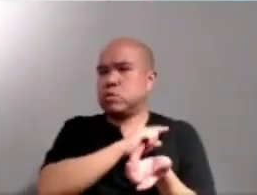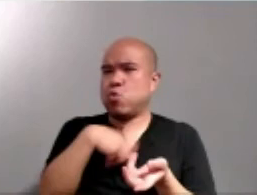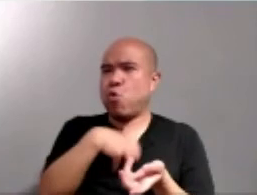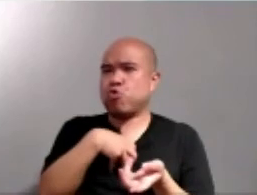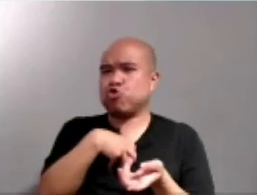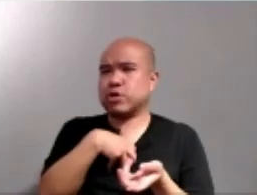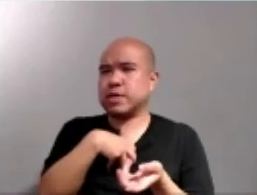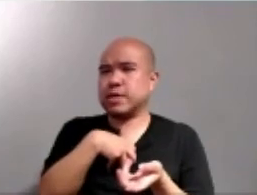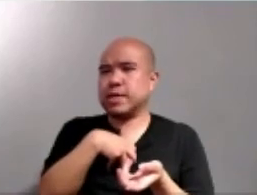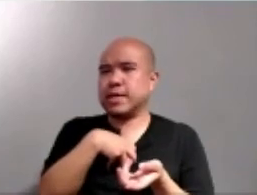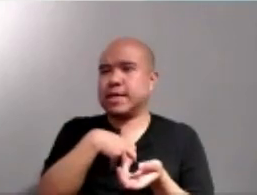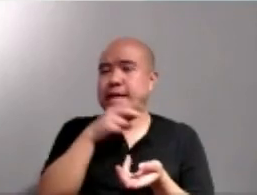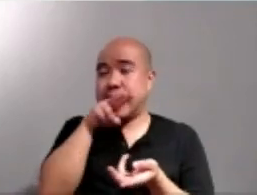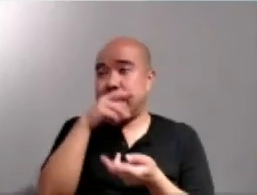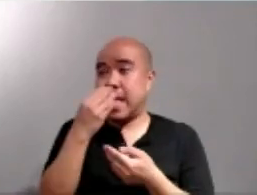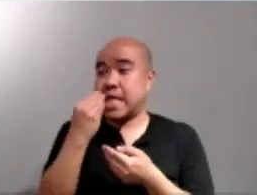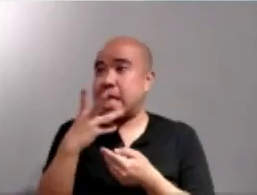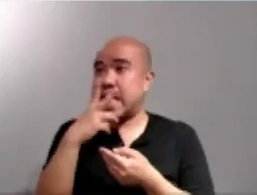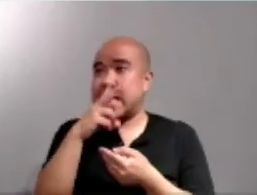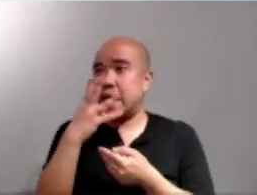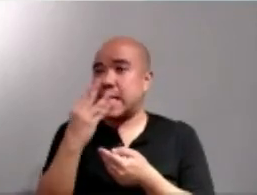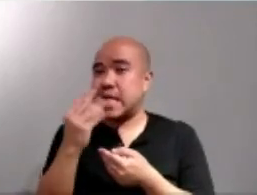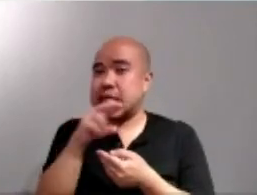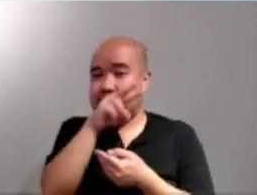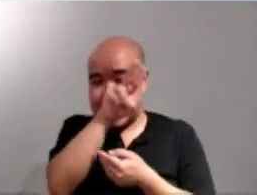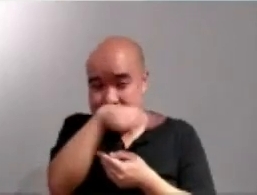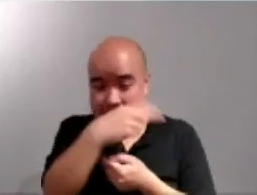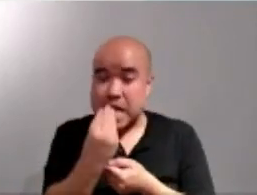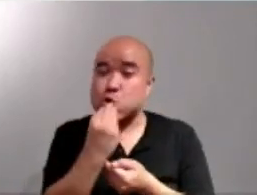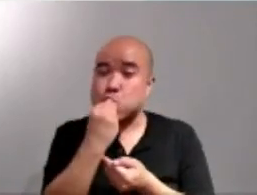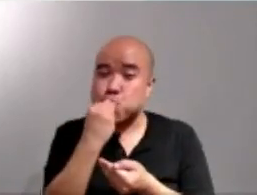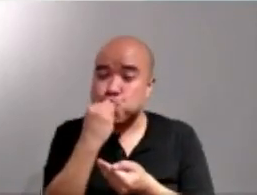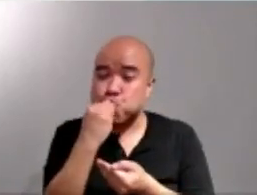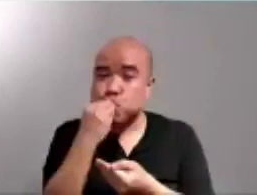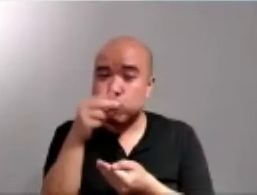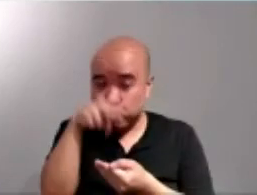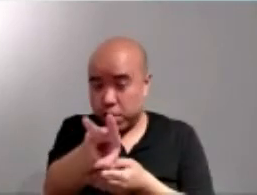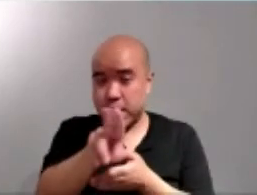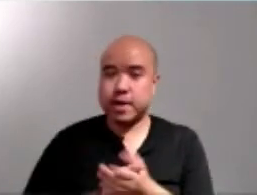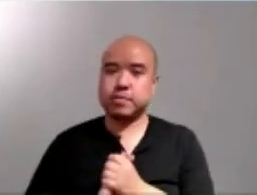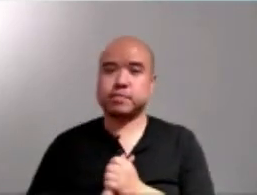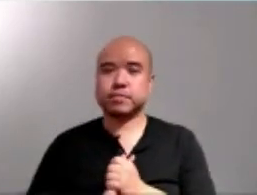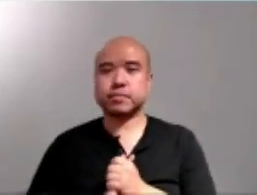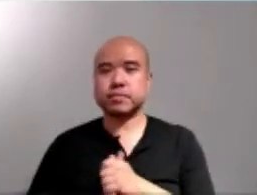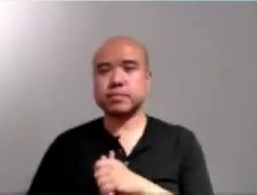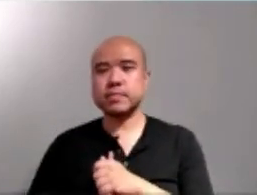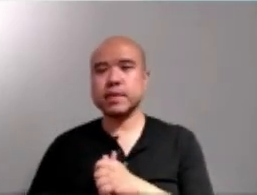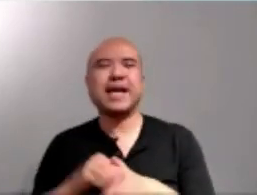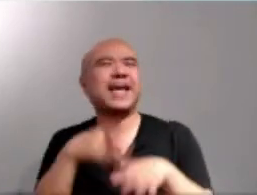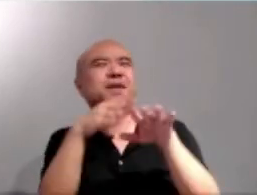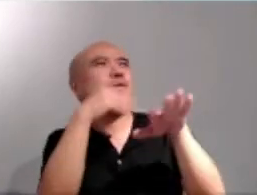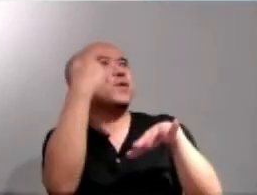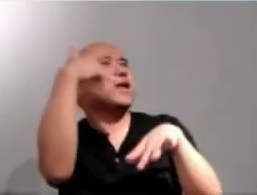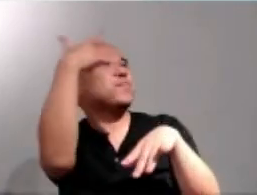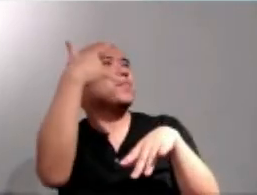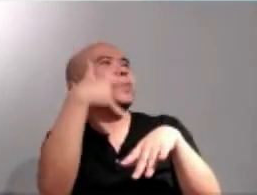大象的蟒蛇啊，跟住大人就话：哎呀，你唔好咁谂咁多嘢啦，即系其实你将啲心思摆翻落去地理啊、